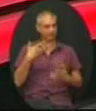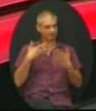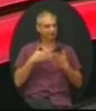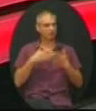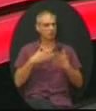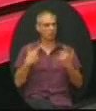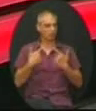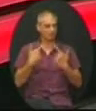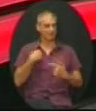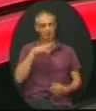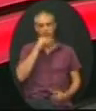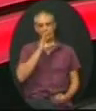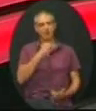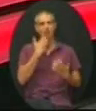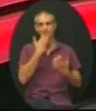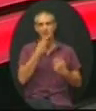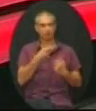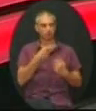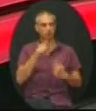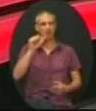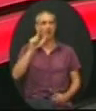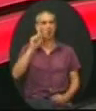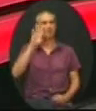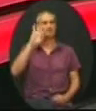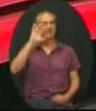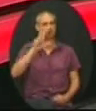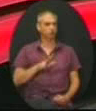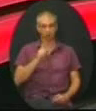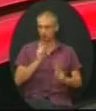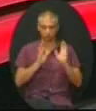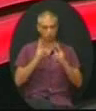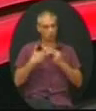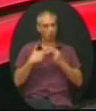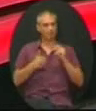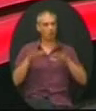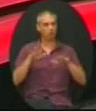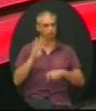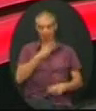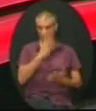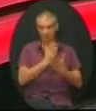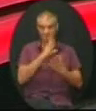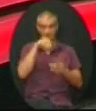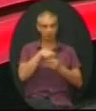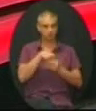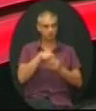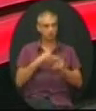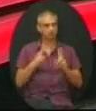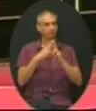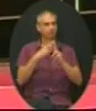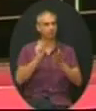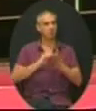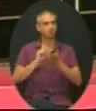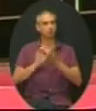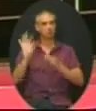וספינות הקרב, ואנחנו מדברים גם על פרשת אלוביץ', אנשים מאוד מאוד קרובים לראש הממשלה נתניהו. אתה היית בין אלה שהתכנסו